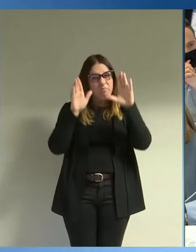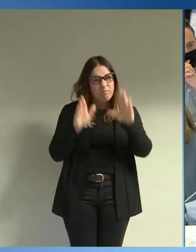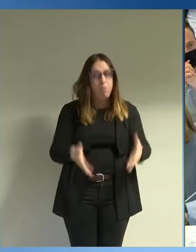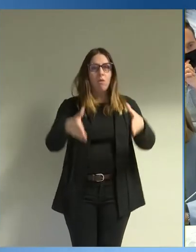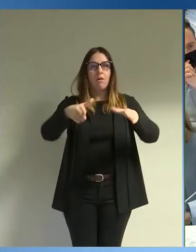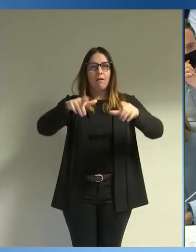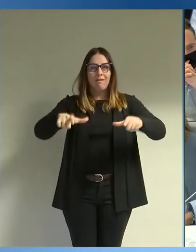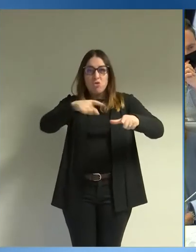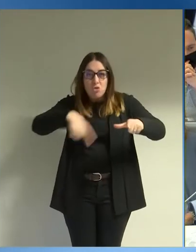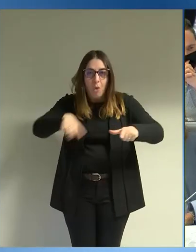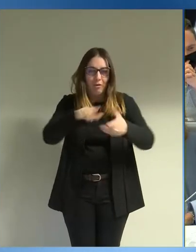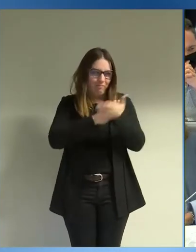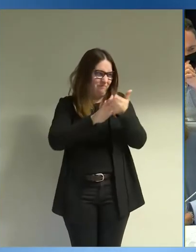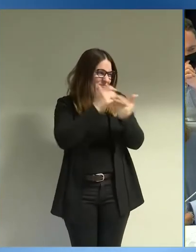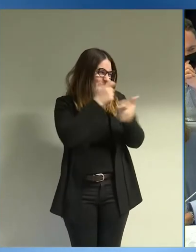danser